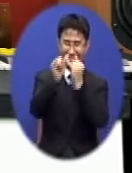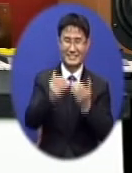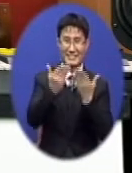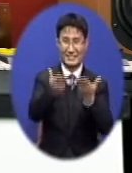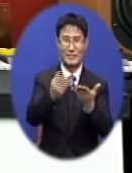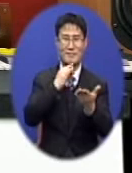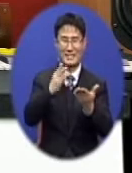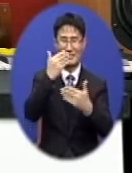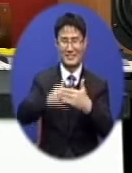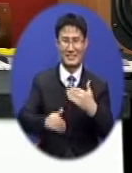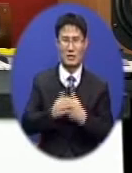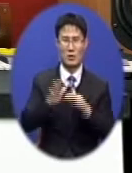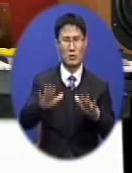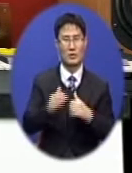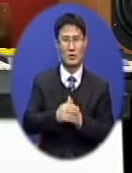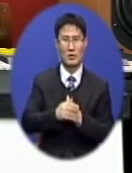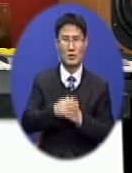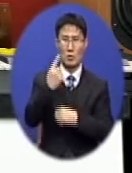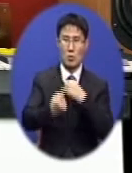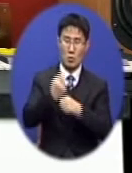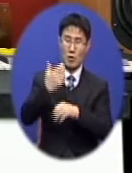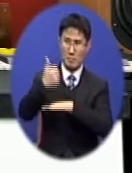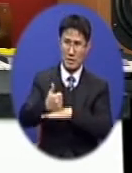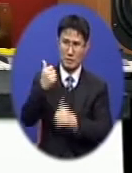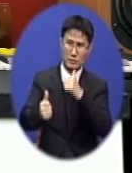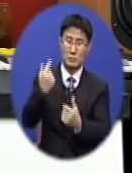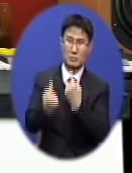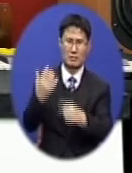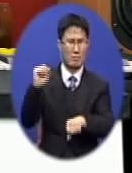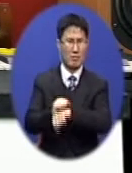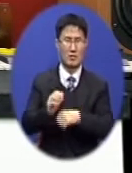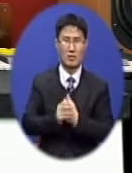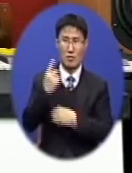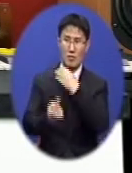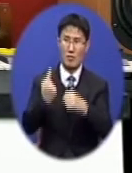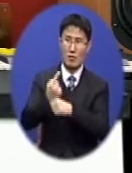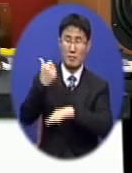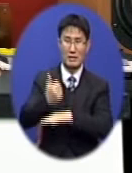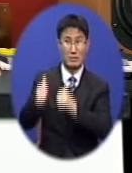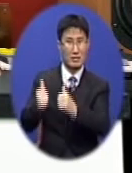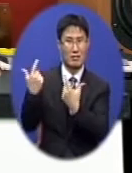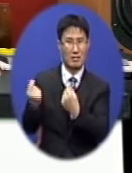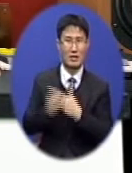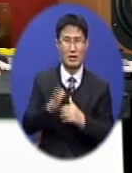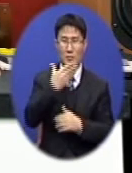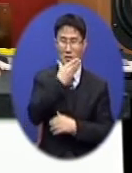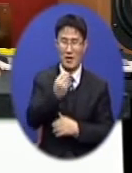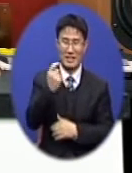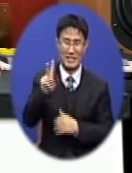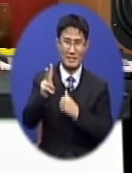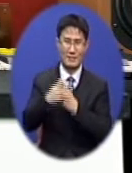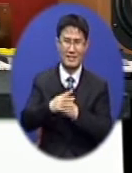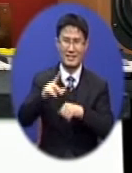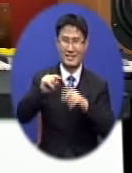남겨놓고 있는데요. 네. 오늘은 월말 결선보다 더 잘했어요. 네. 연말 결선 같습니다. 먼저 복지TV